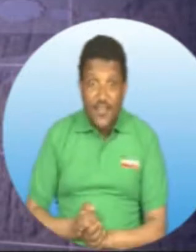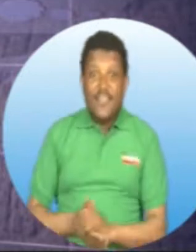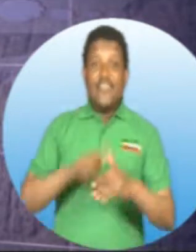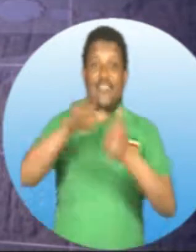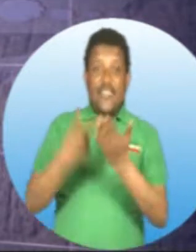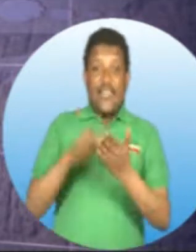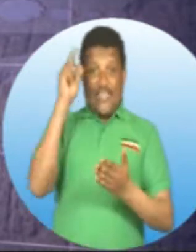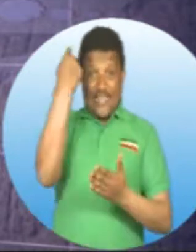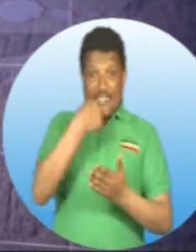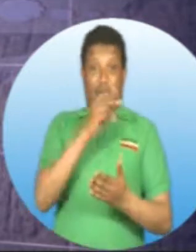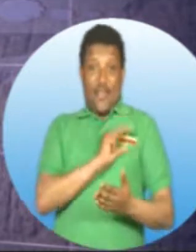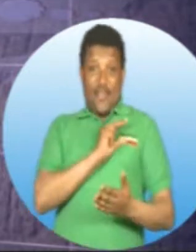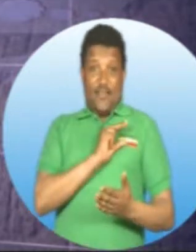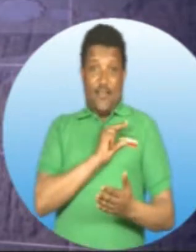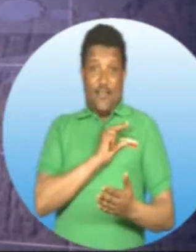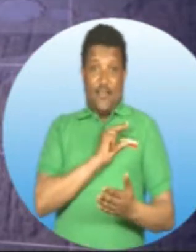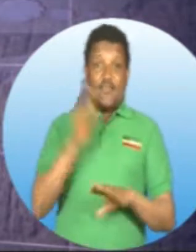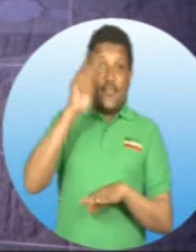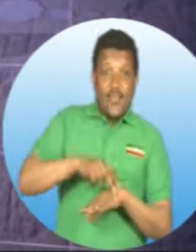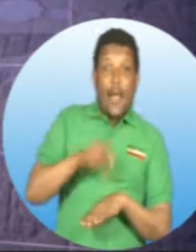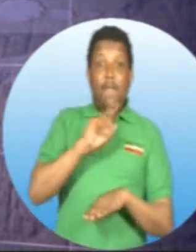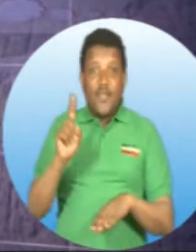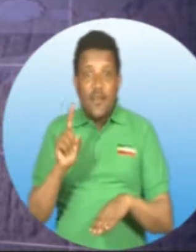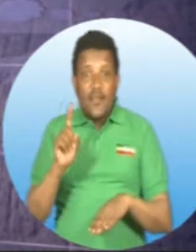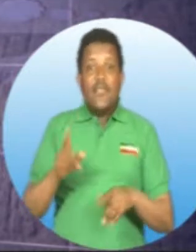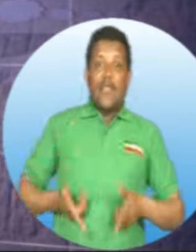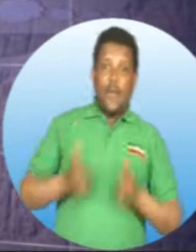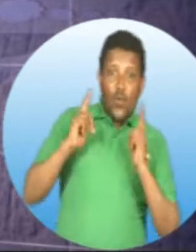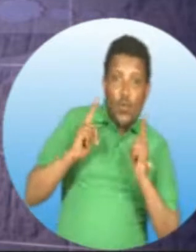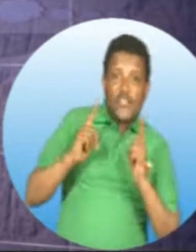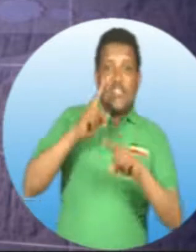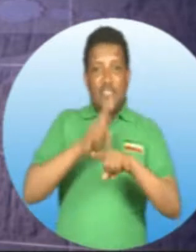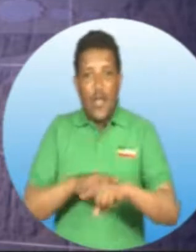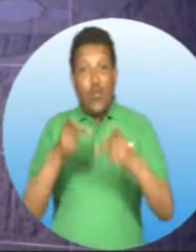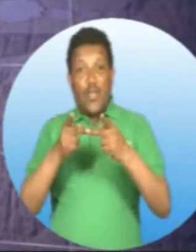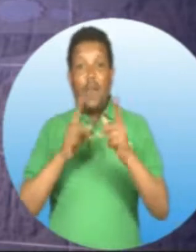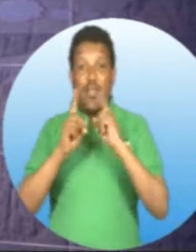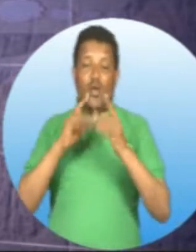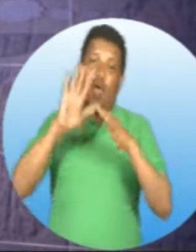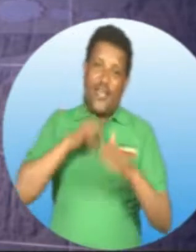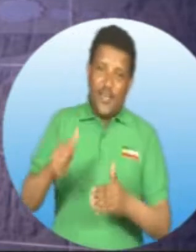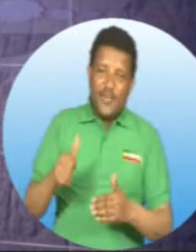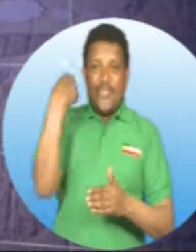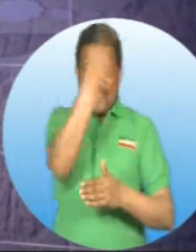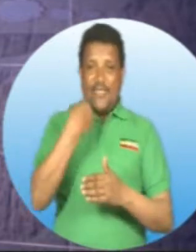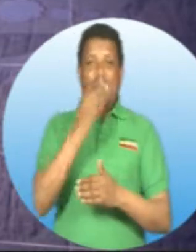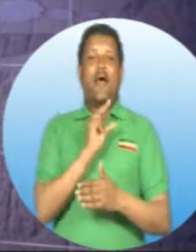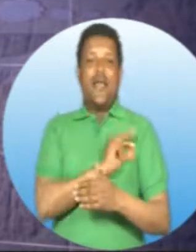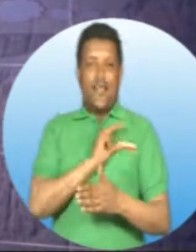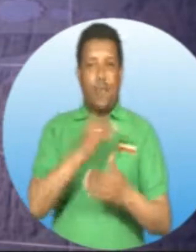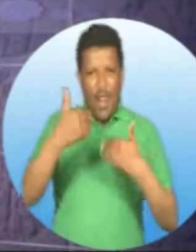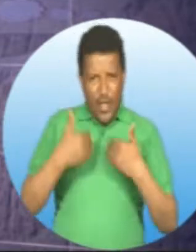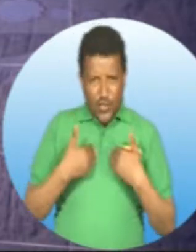ስለዚህ ስለ ገጸ ባህሪያት ሲነሳ ስለሚኖሩበት ጊዜና ቦታ መነገሩ አይቀርም። ገጸ